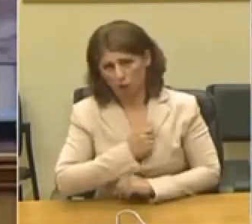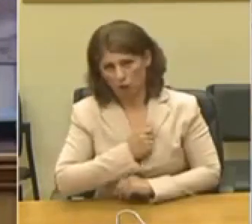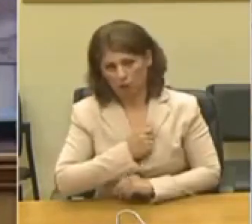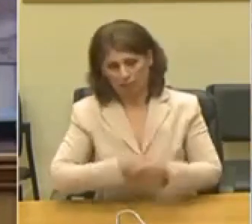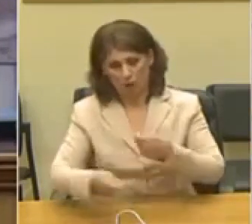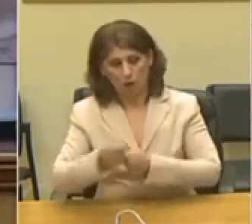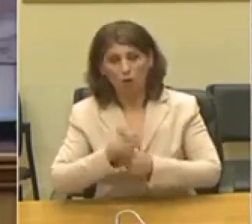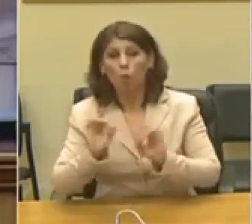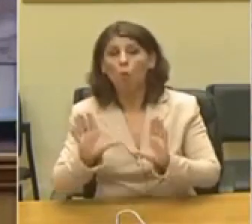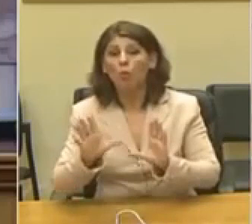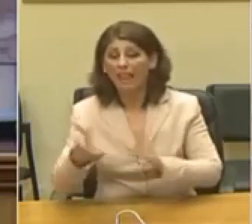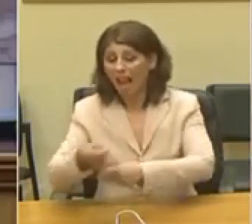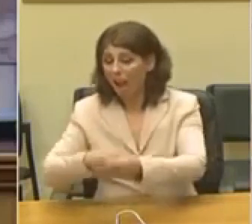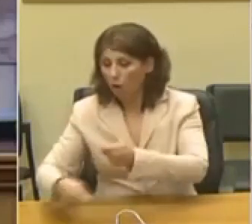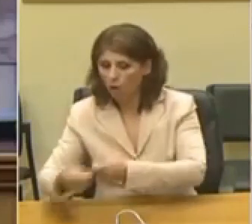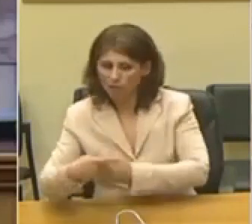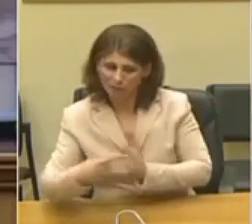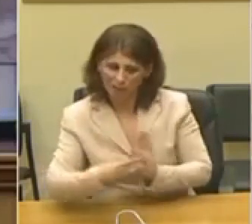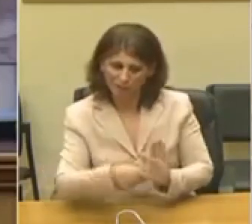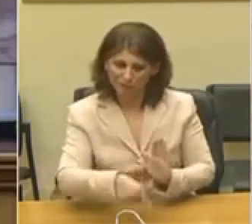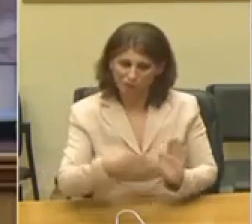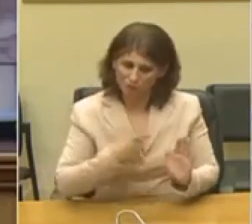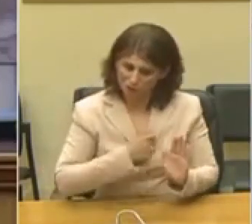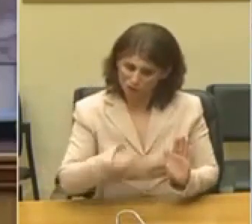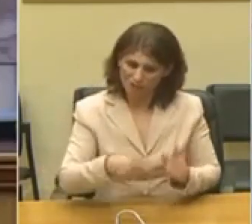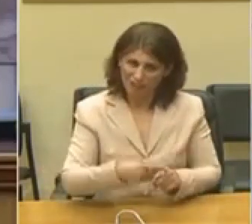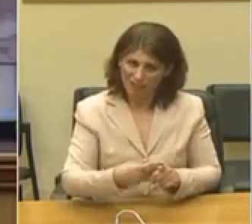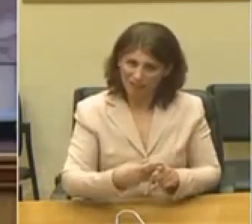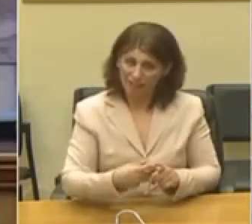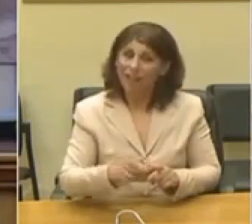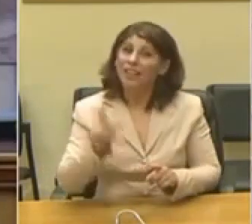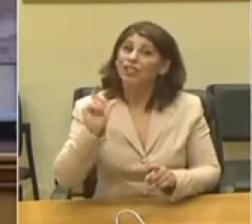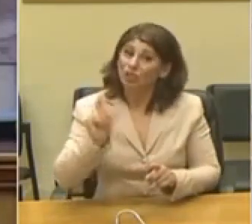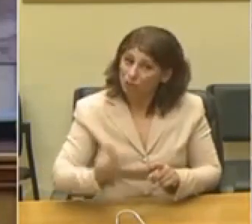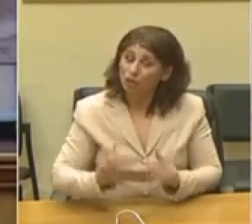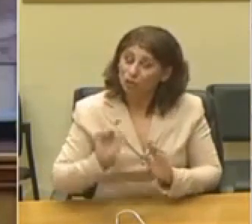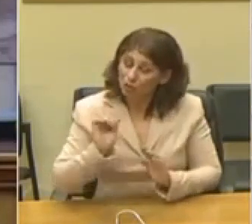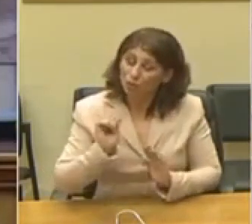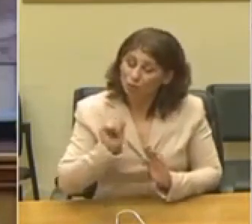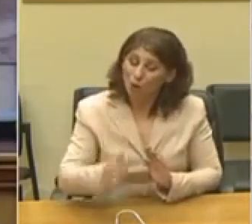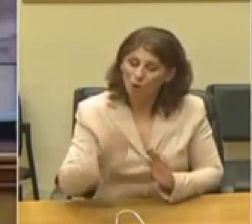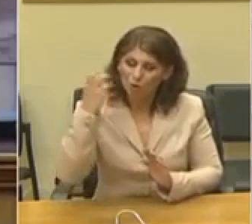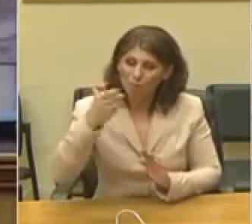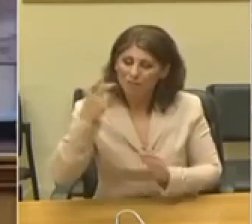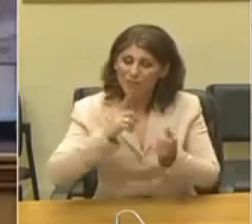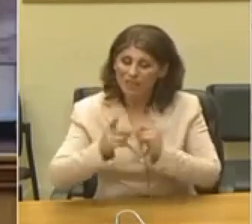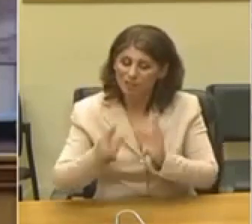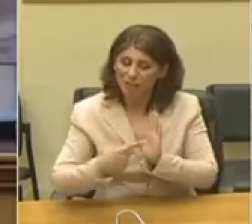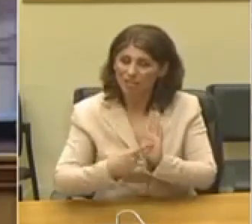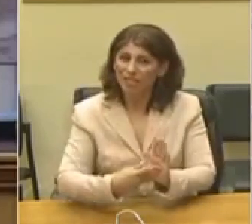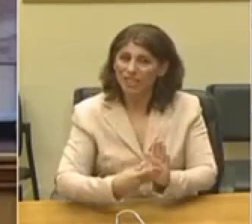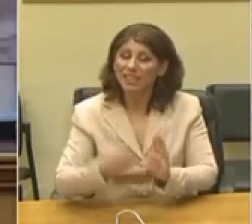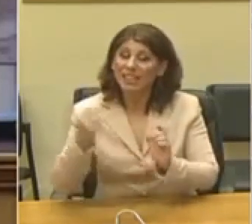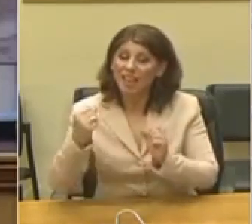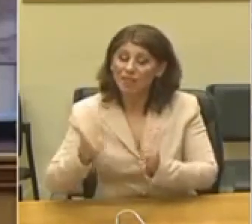ούτε ενδεχομένως οι αγορές να δείξουν εμπιστοσύνη στην Ελλάδα με βάση το ίδιο το πνεύμα της συμφωνίας και